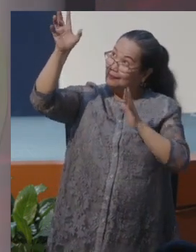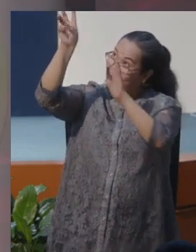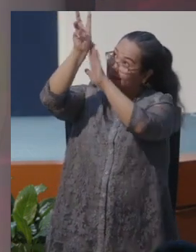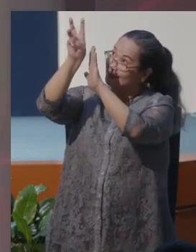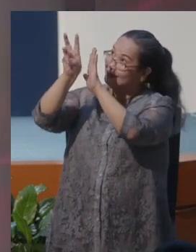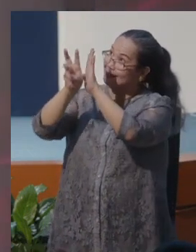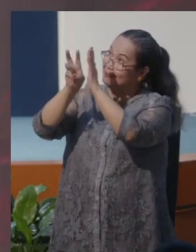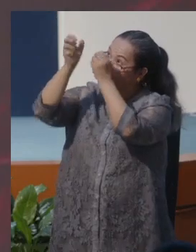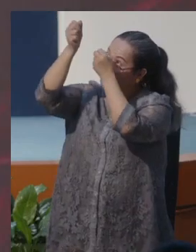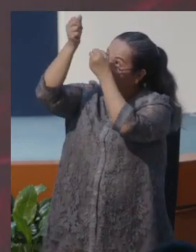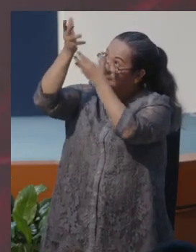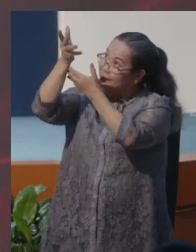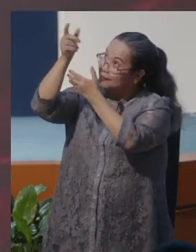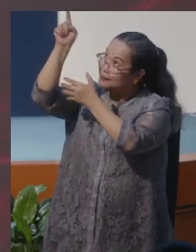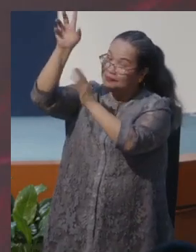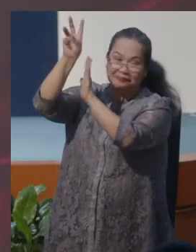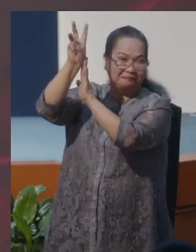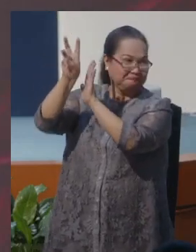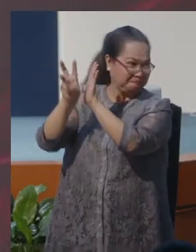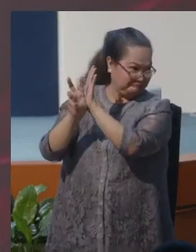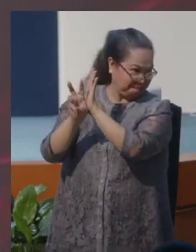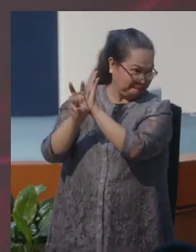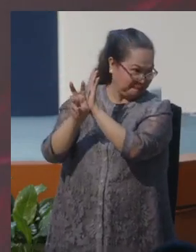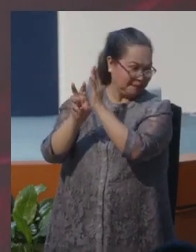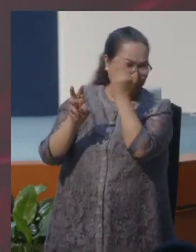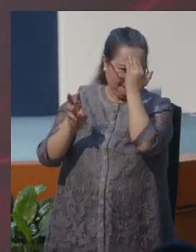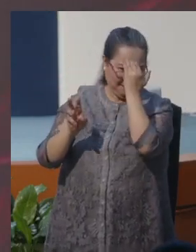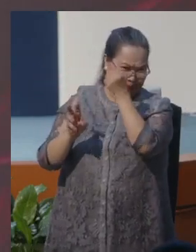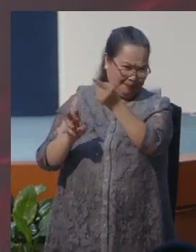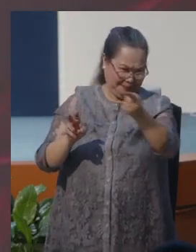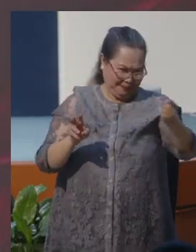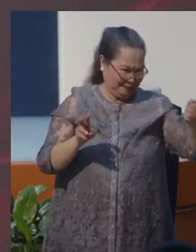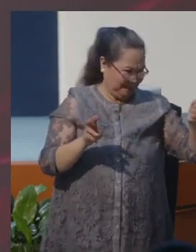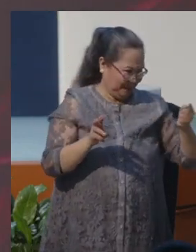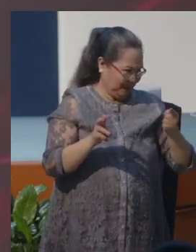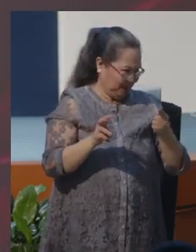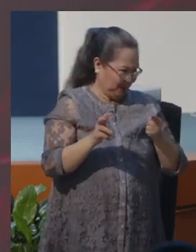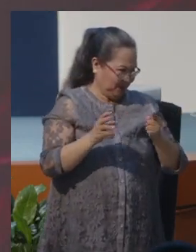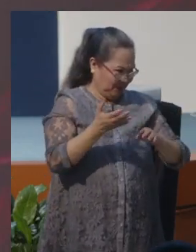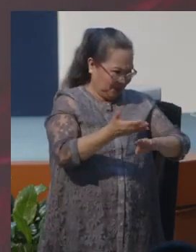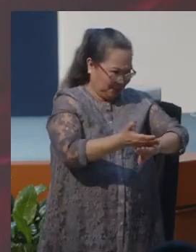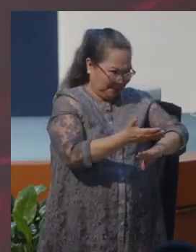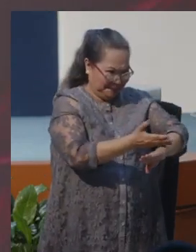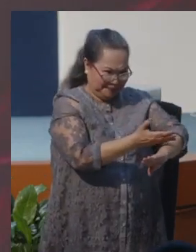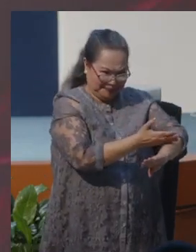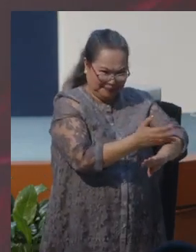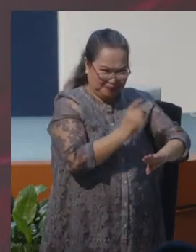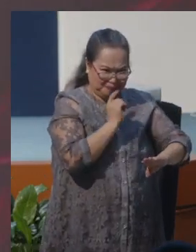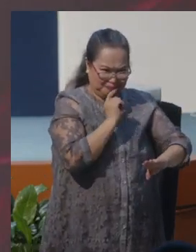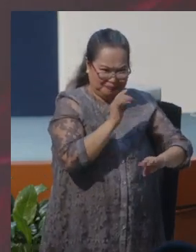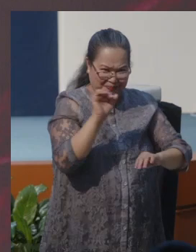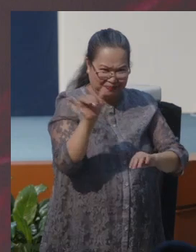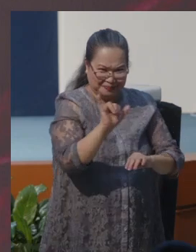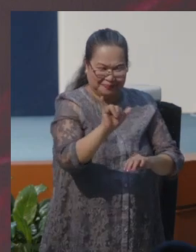the 12. Alam na natin na nag-i-intensify yung opposition sa Kanya. Hindi lang niya